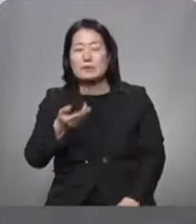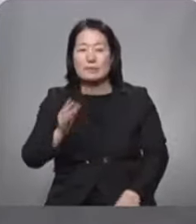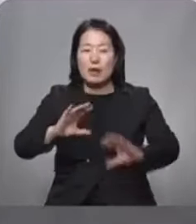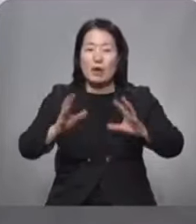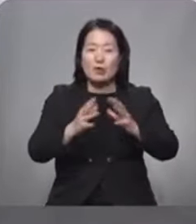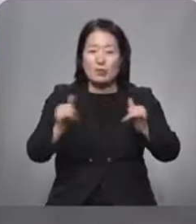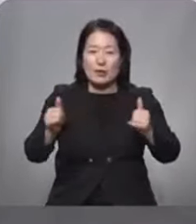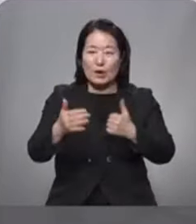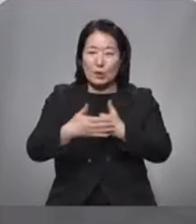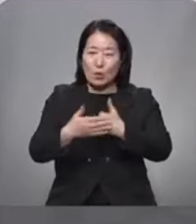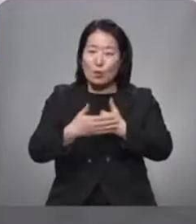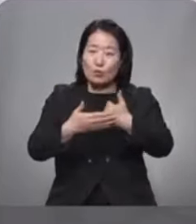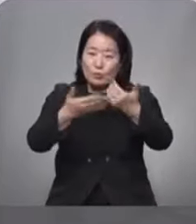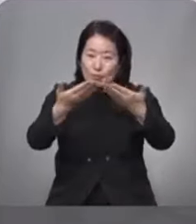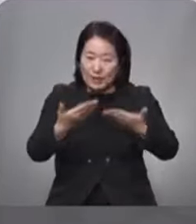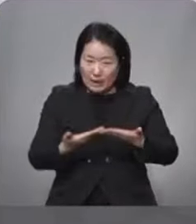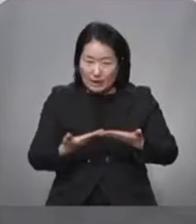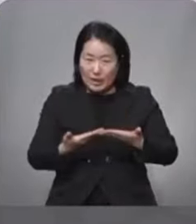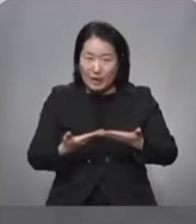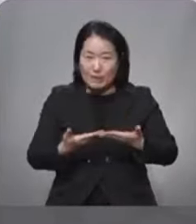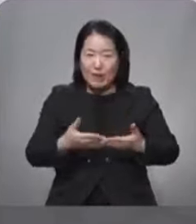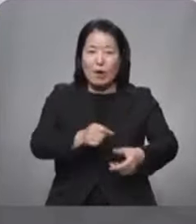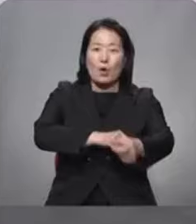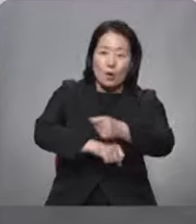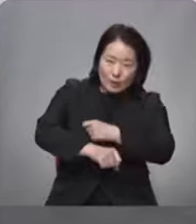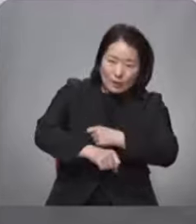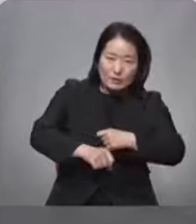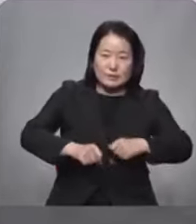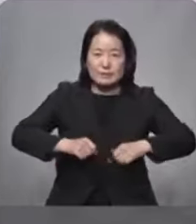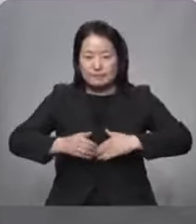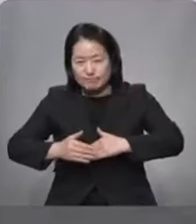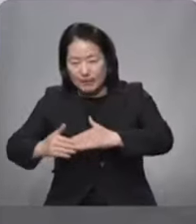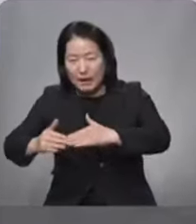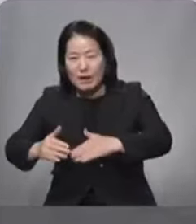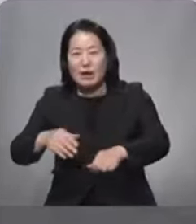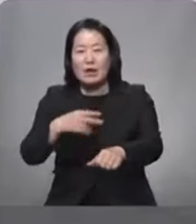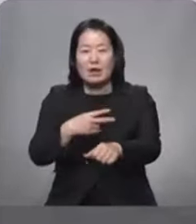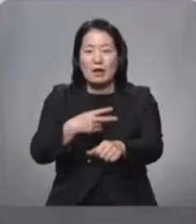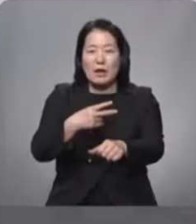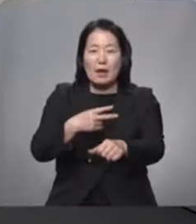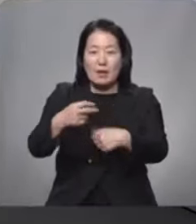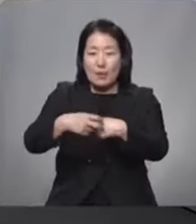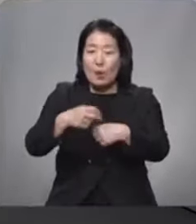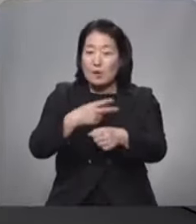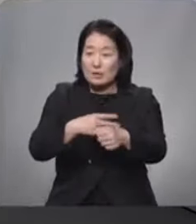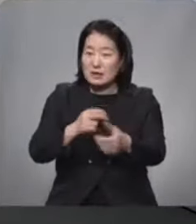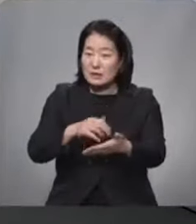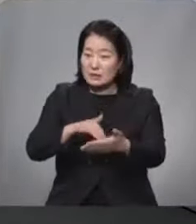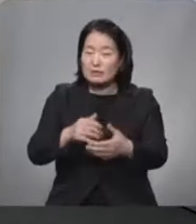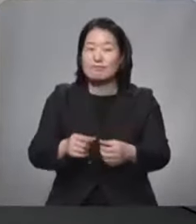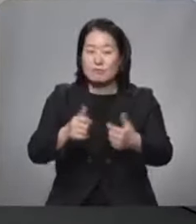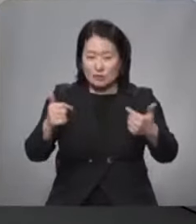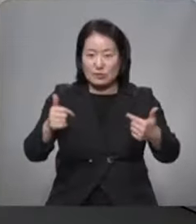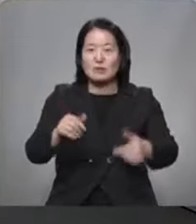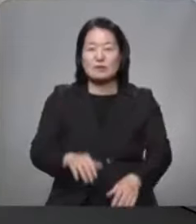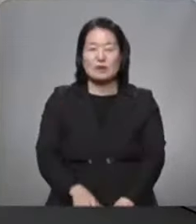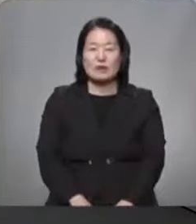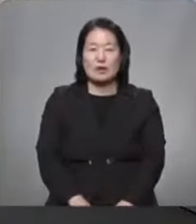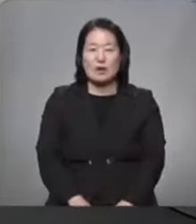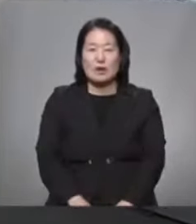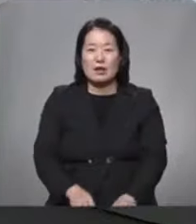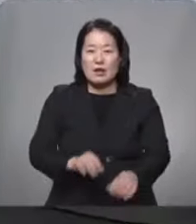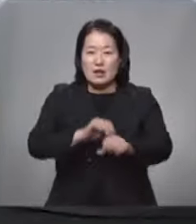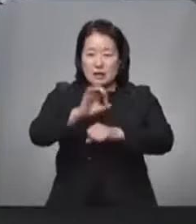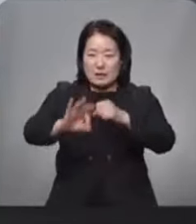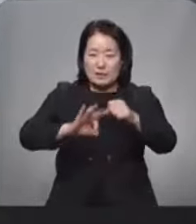도움이 되고 나라에 도움이 된다면은 과감이 추진했습니다 의사의 증원 문제도 마찬가지입니다 두보는 10년 넘게 보